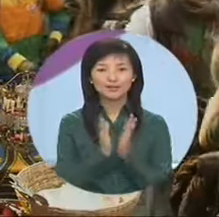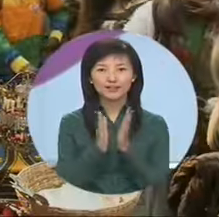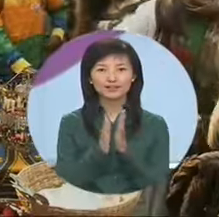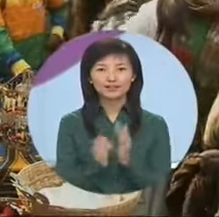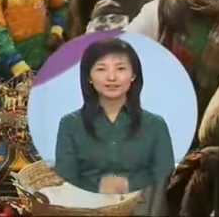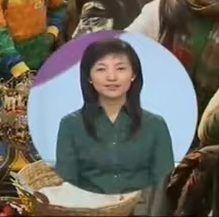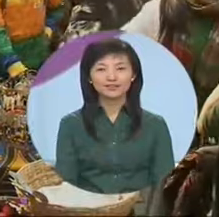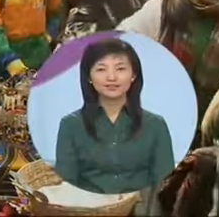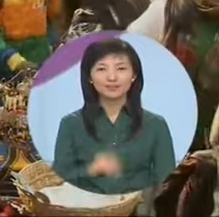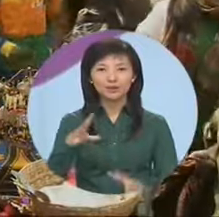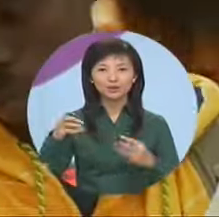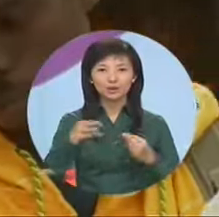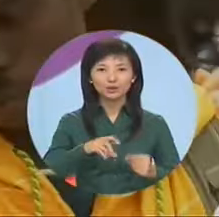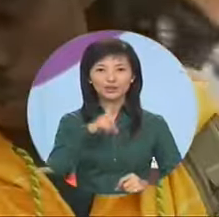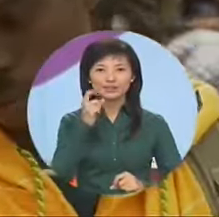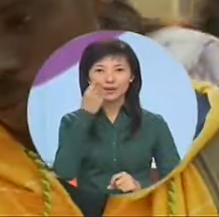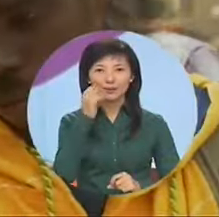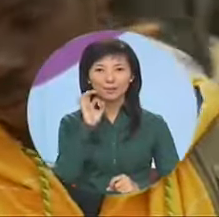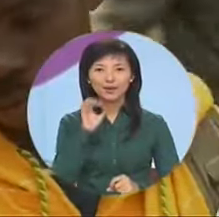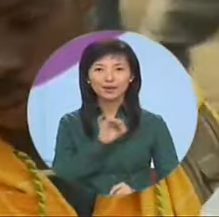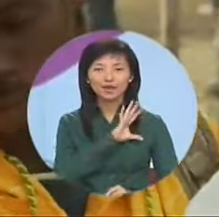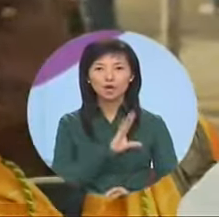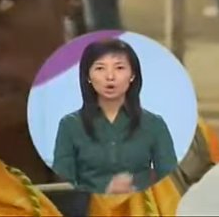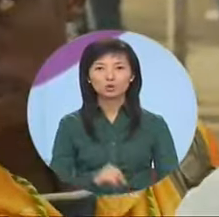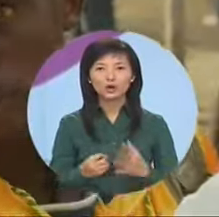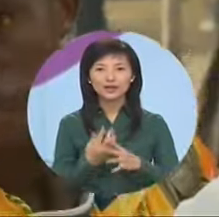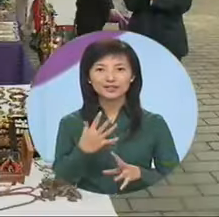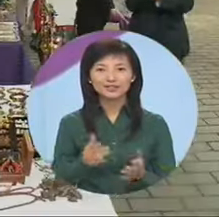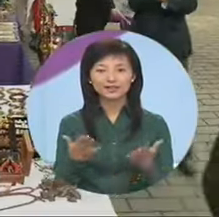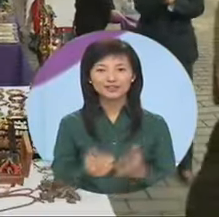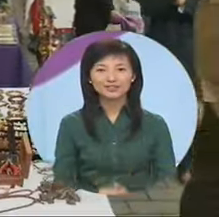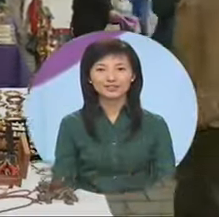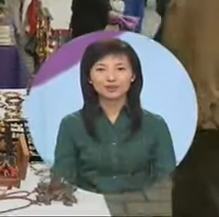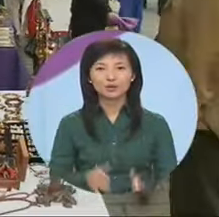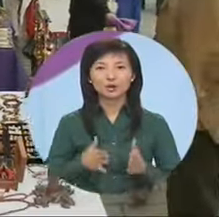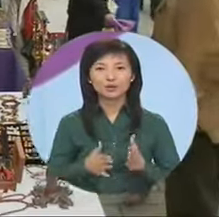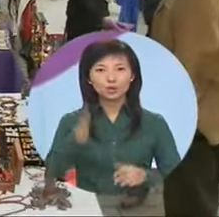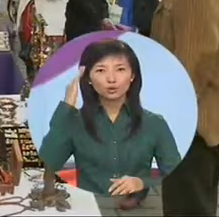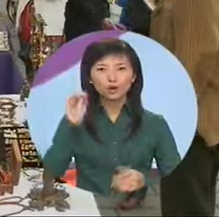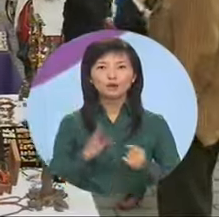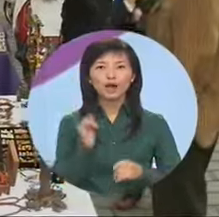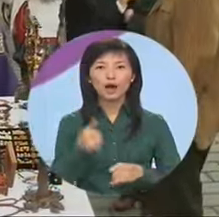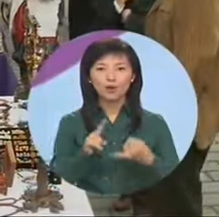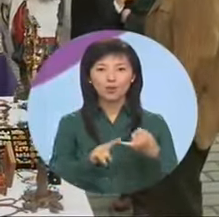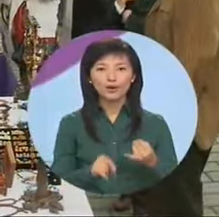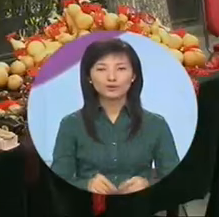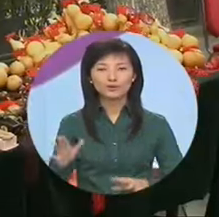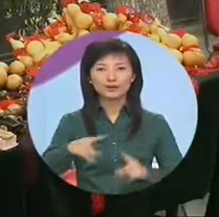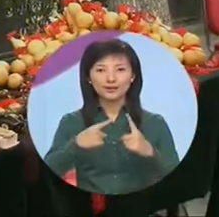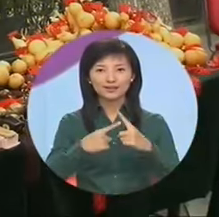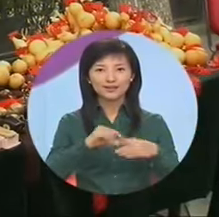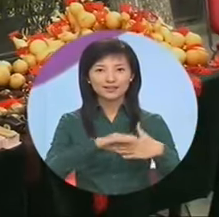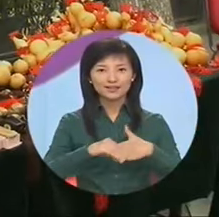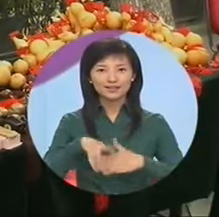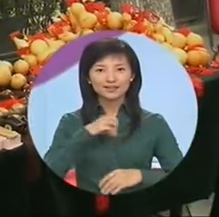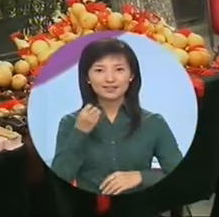阵。那边传统节目还没看够，这边创意集市又开张了。从胡同头到胡同尾，来自四面八方的人带